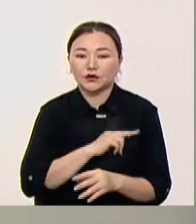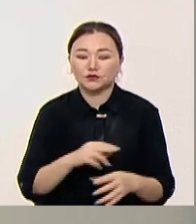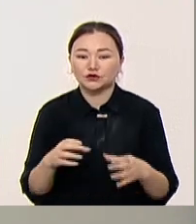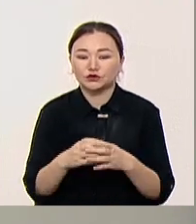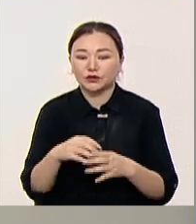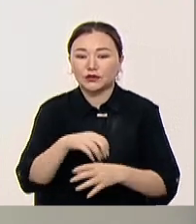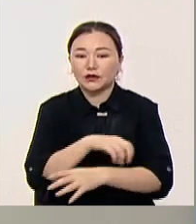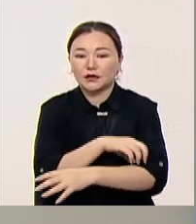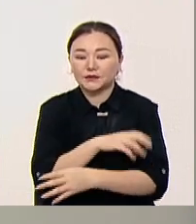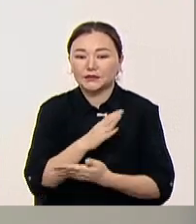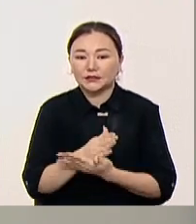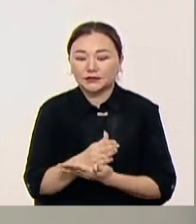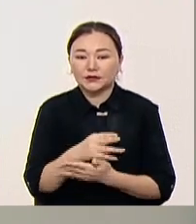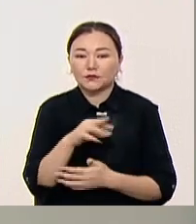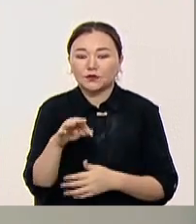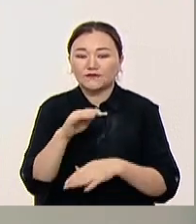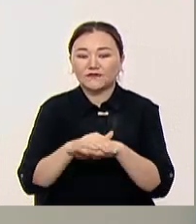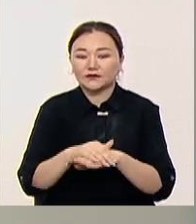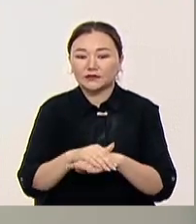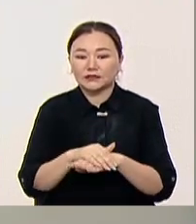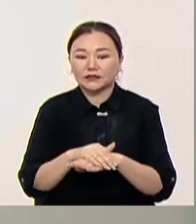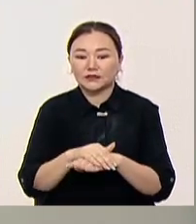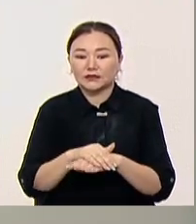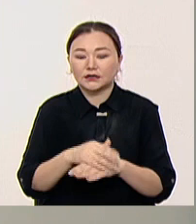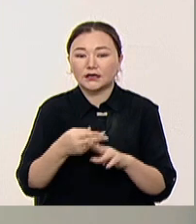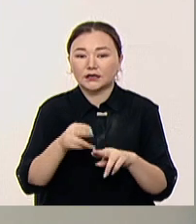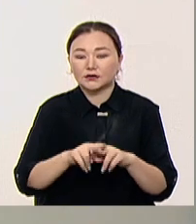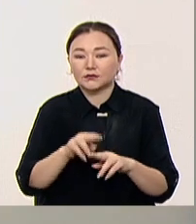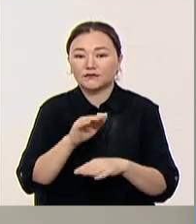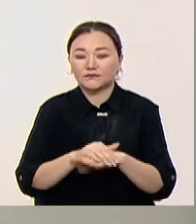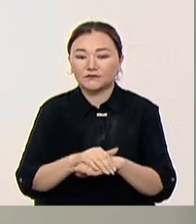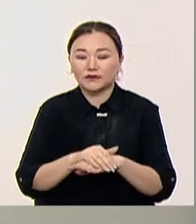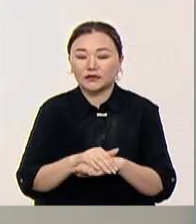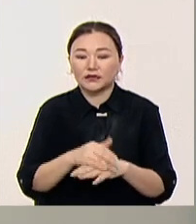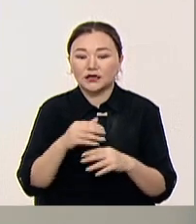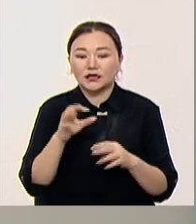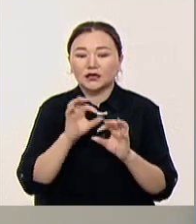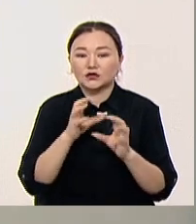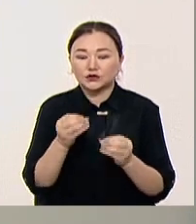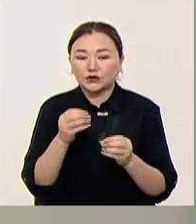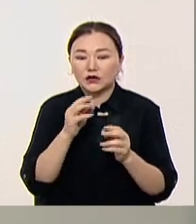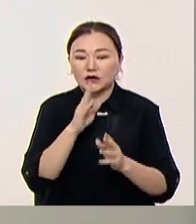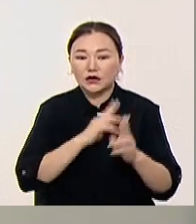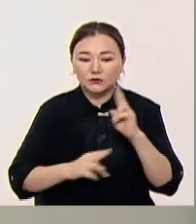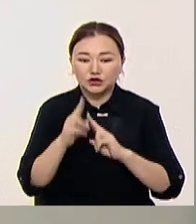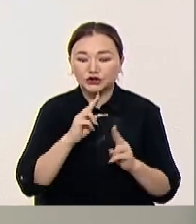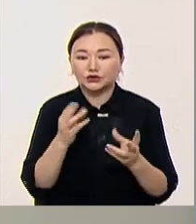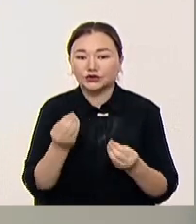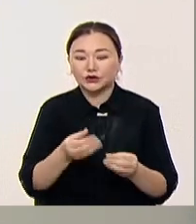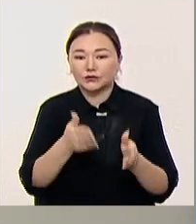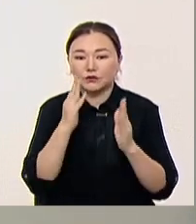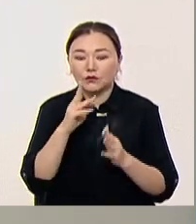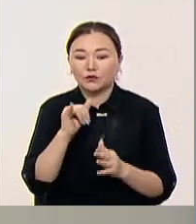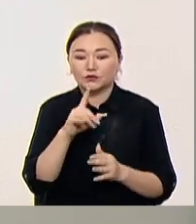комиссия по факту, этому факту, изложенных еще в обращении